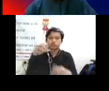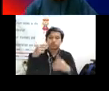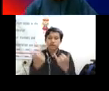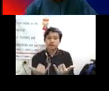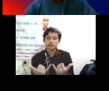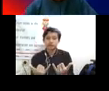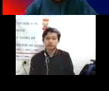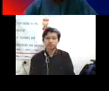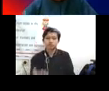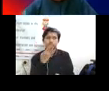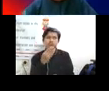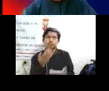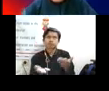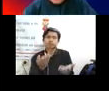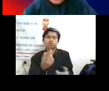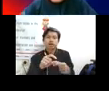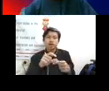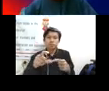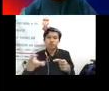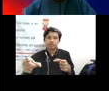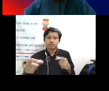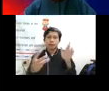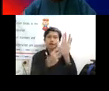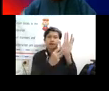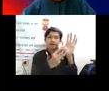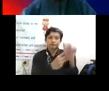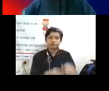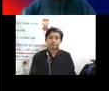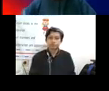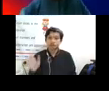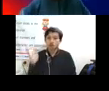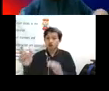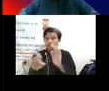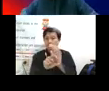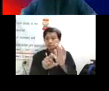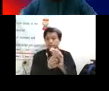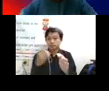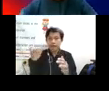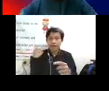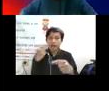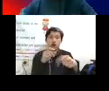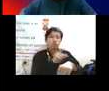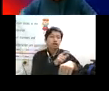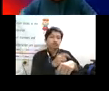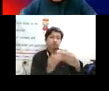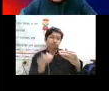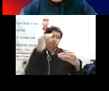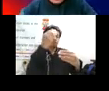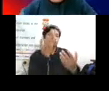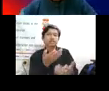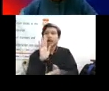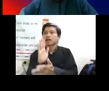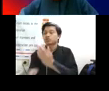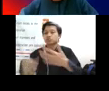proses instalasi terlebih dahulu nanti jika ada waktu lebih nanti akan coba untuk mempraktekkan yang